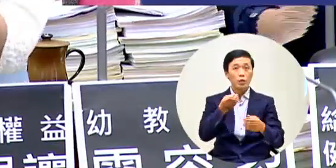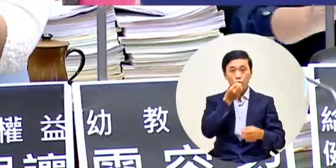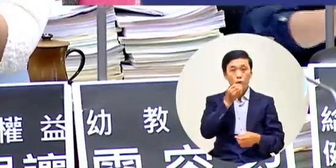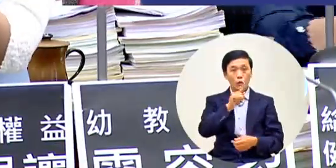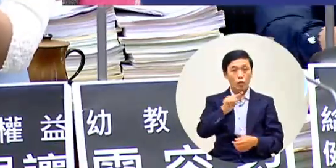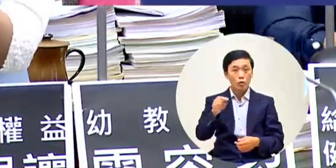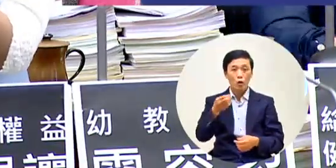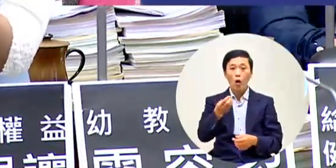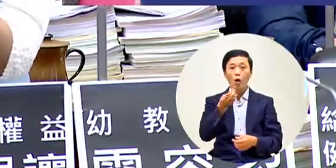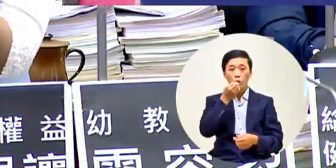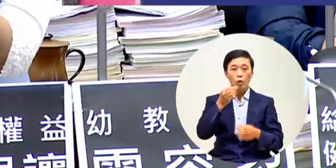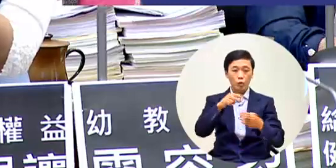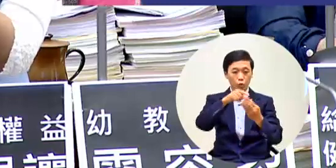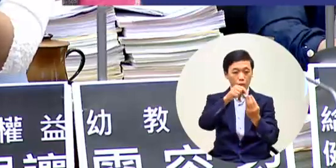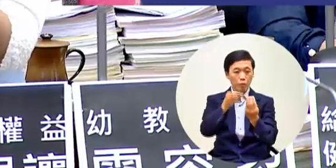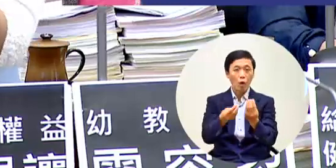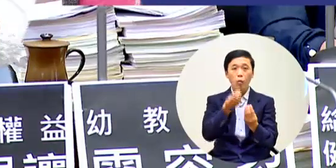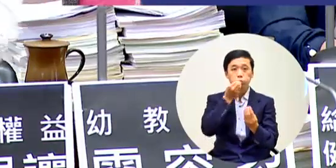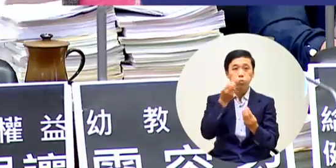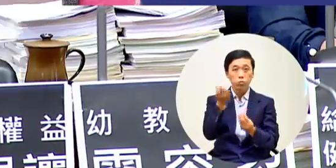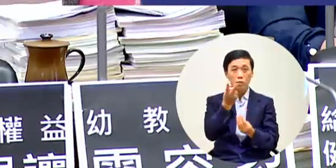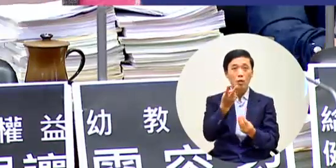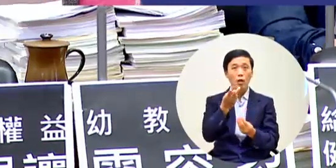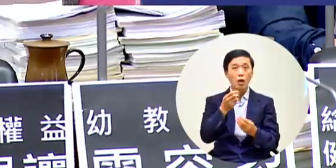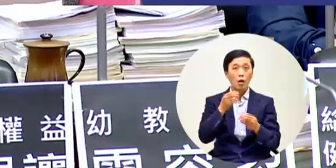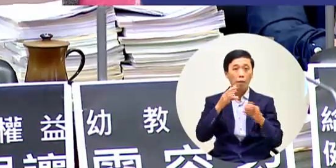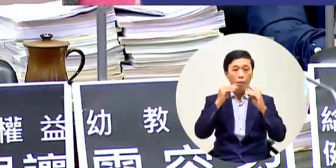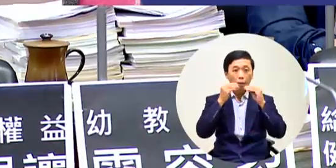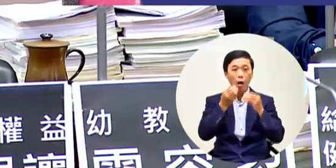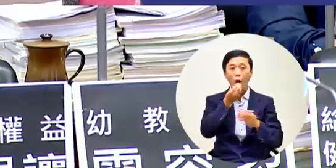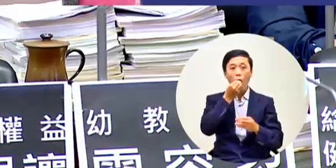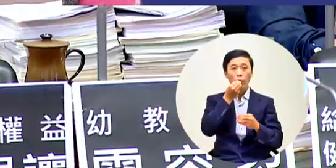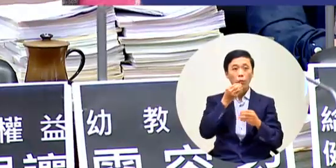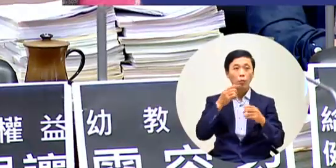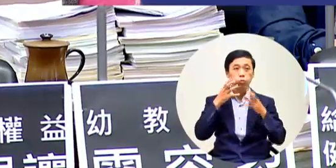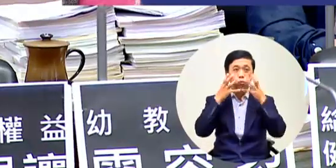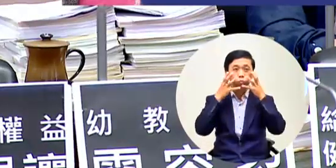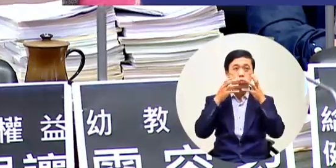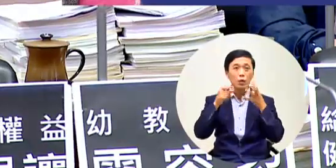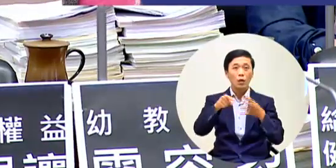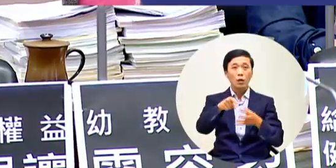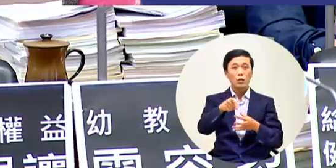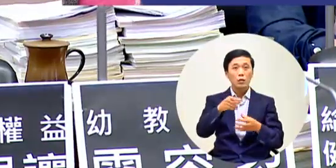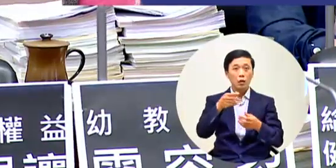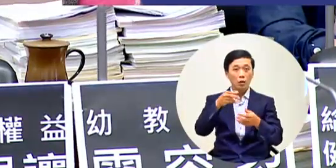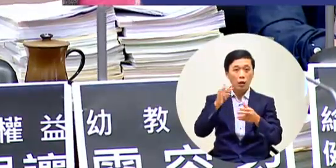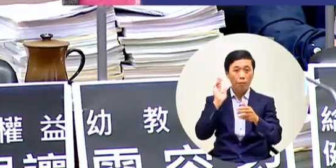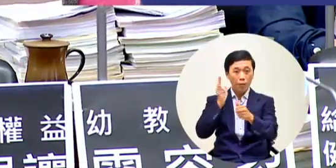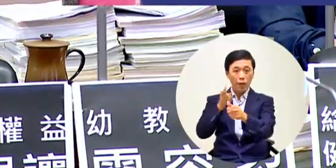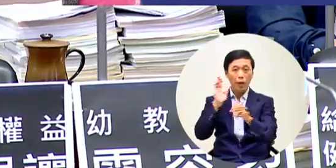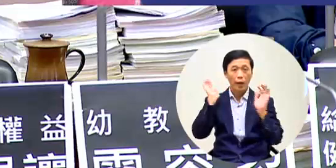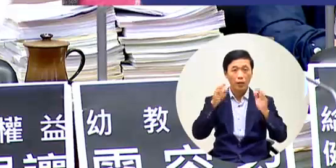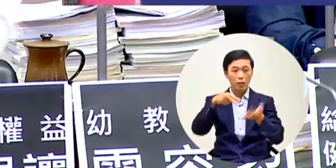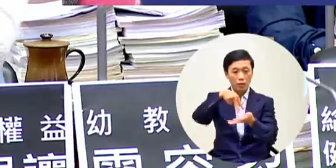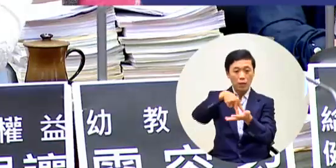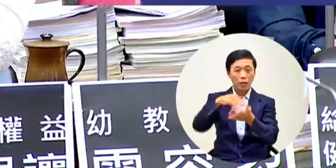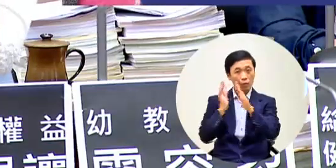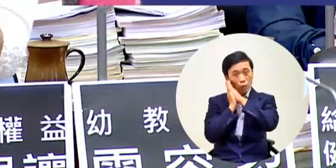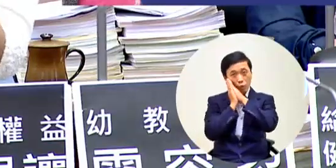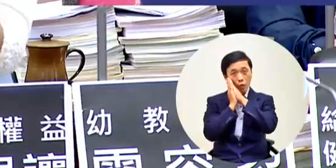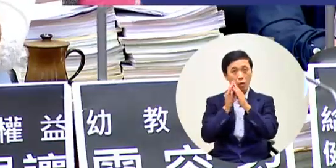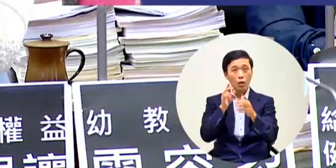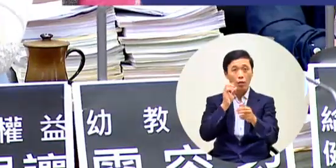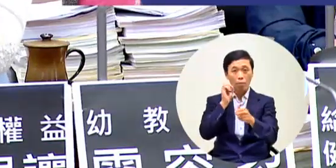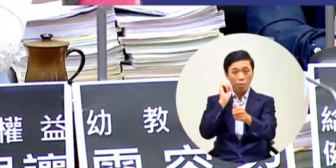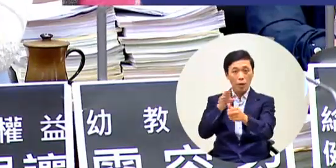孩子一口塞两颗水饺，一大口的面包，要孩子站着睡觉，因为孩子中午可能没有办法马上入睡，说孩子笨，不